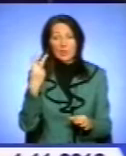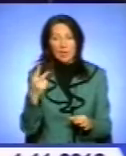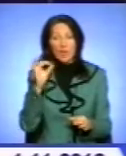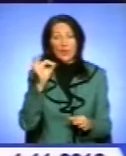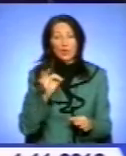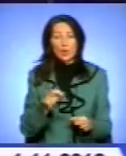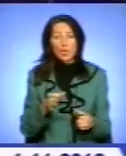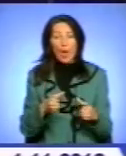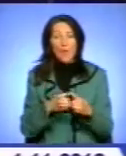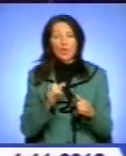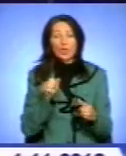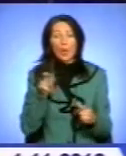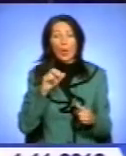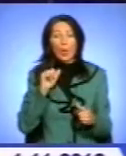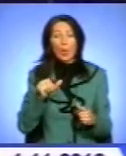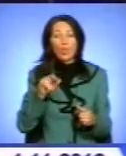31,22%. Партія «Удар» –